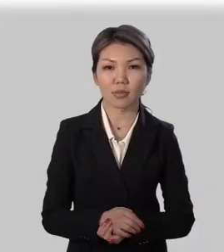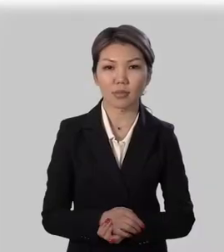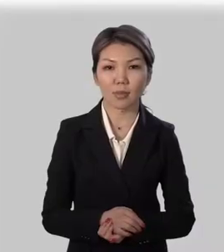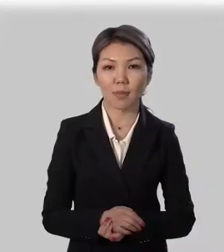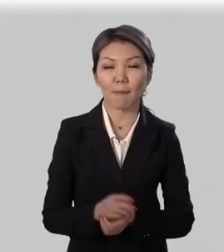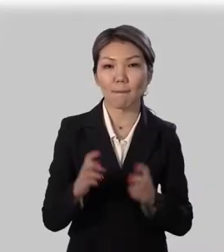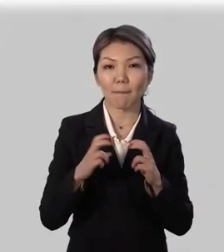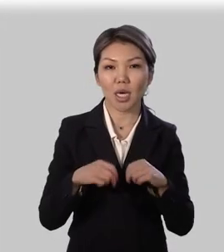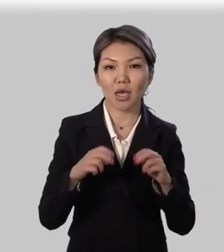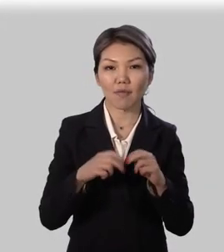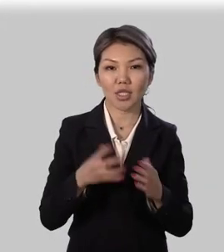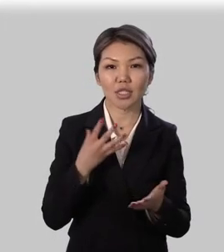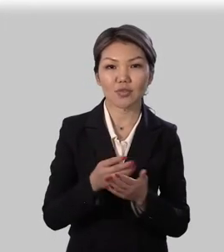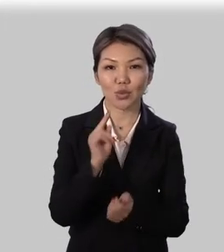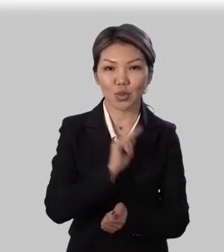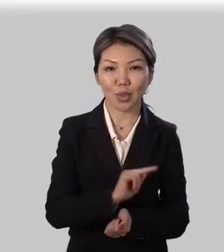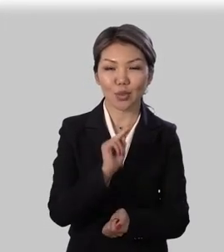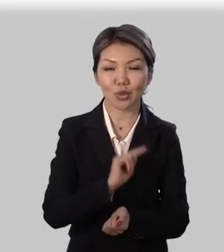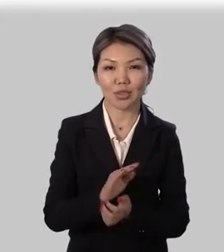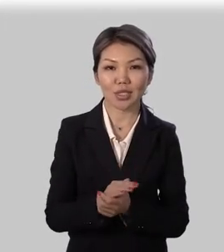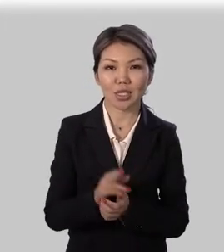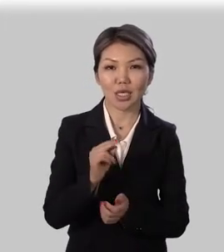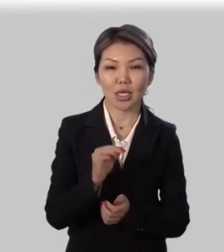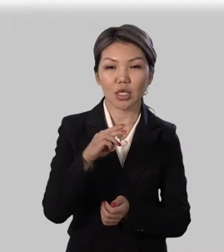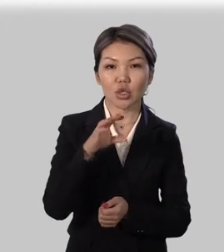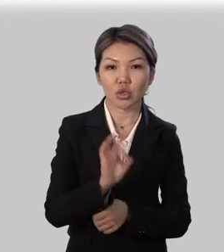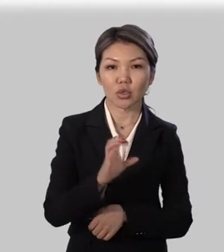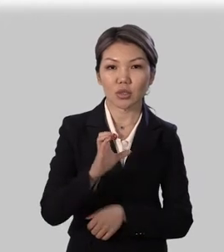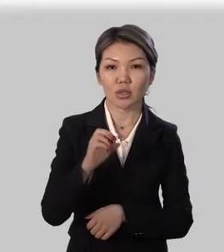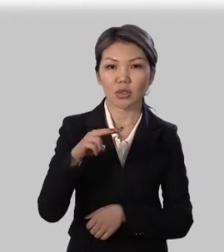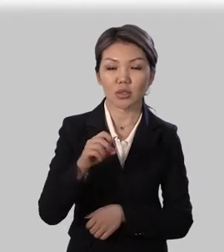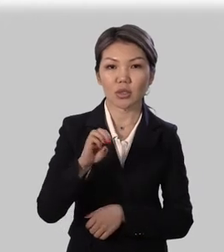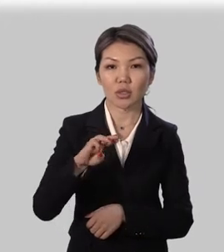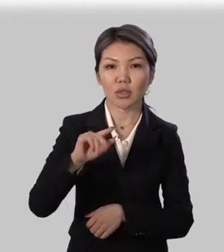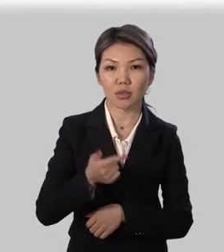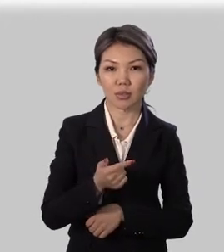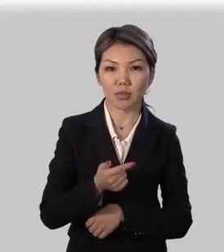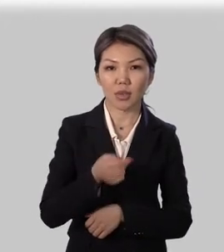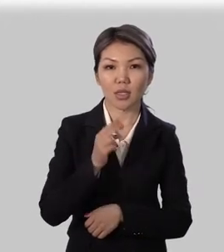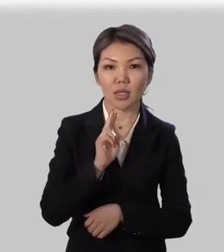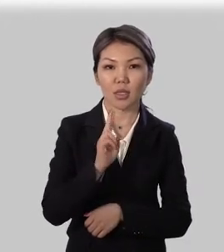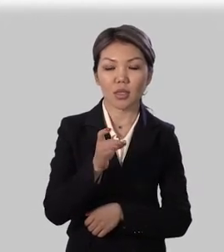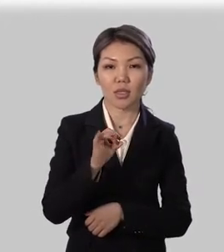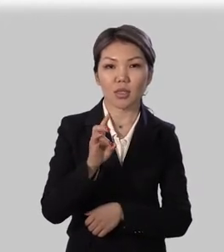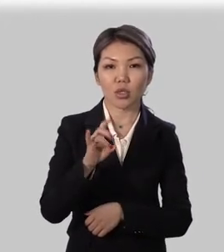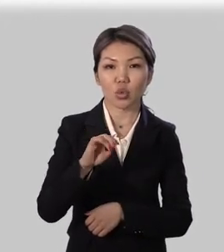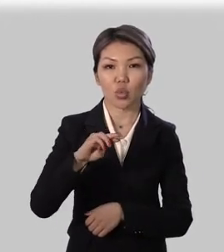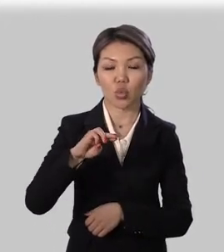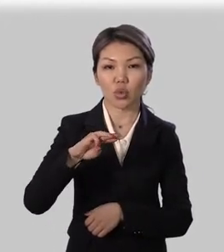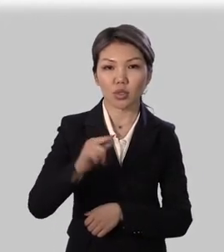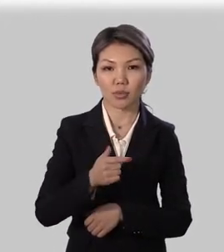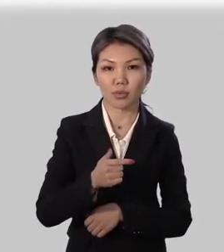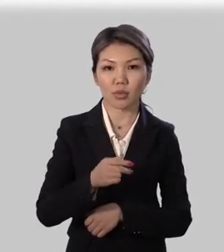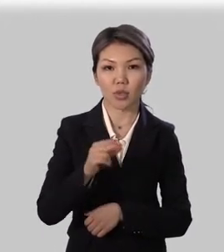проверьте свою работу что сделать крикнуть что делать